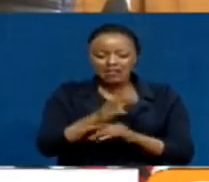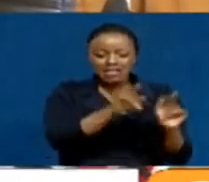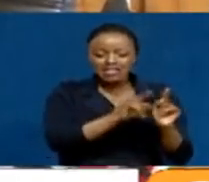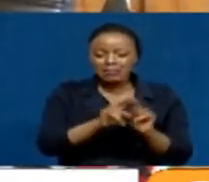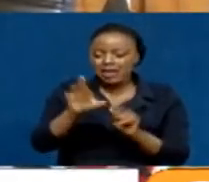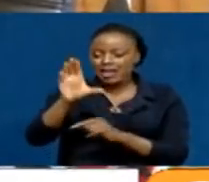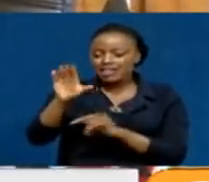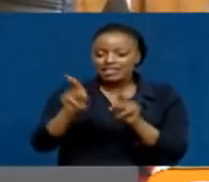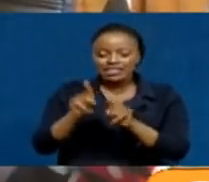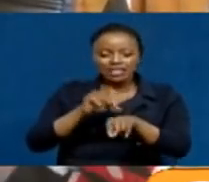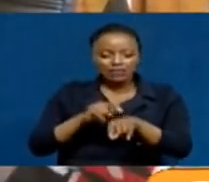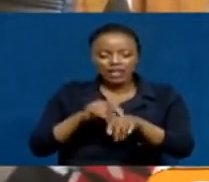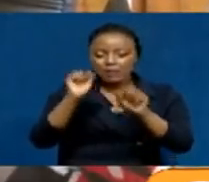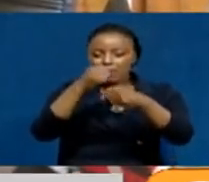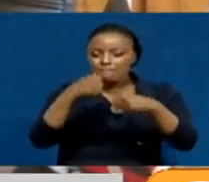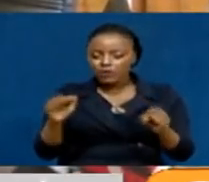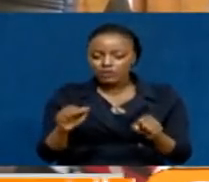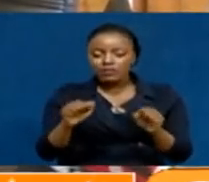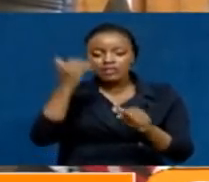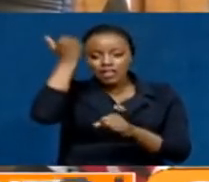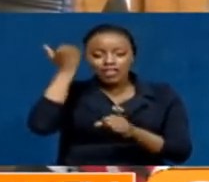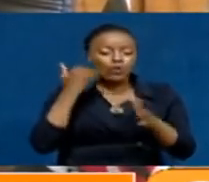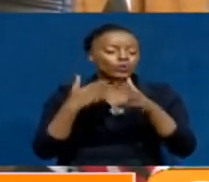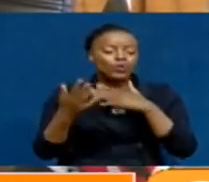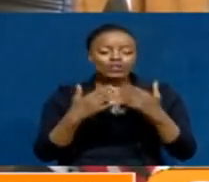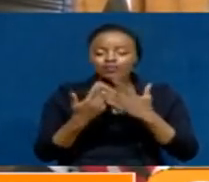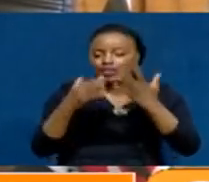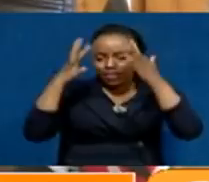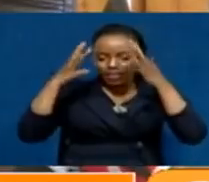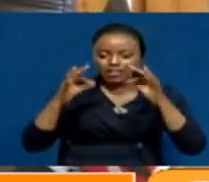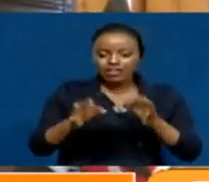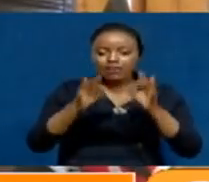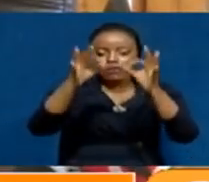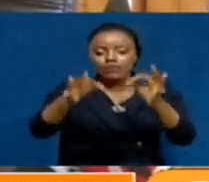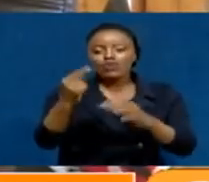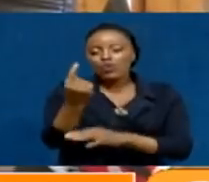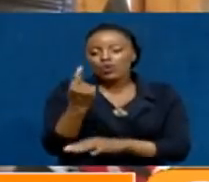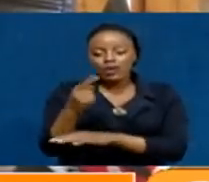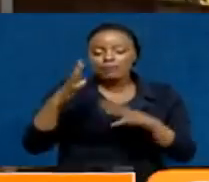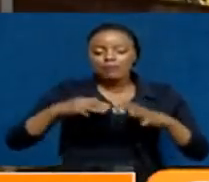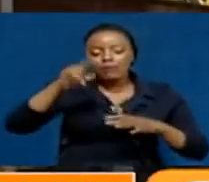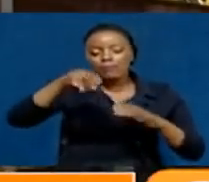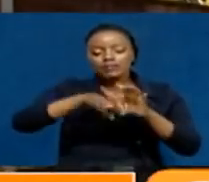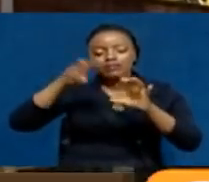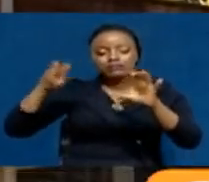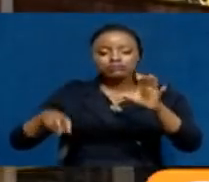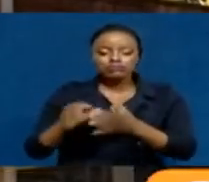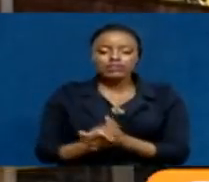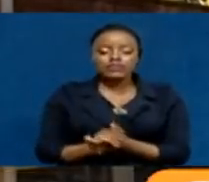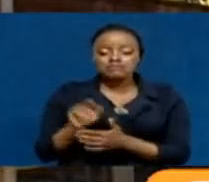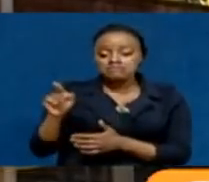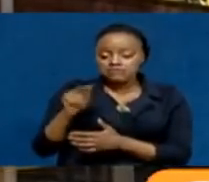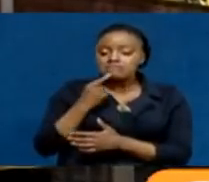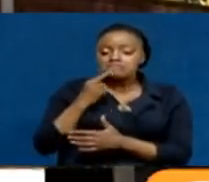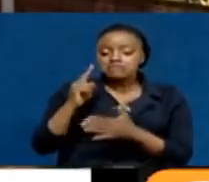time. So hata kama koti itaamua kivipi, just postponing the inevitable. Watu lazima watatoka tu. Natembeya